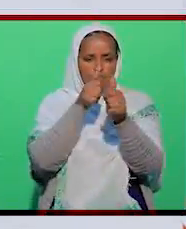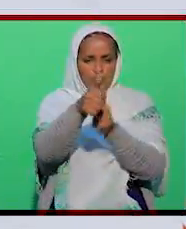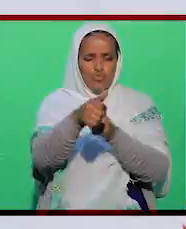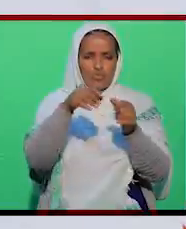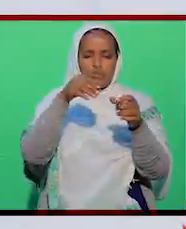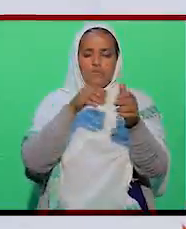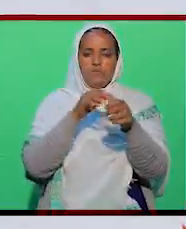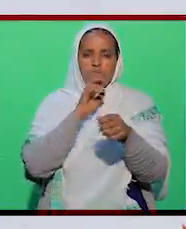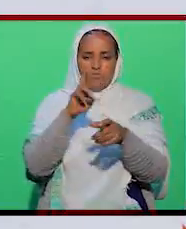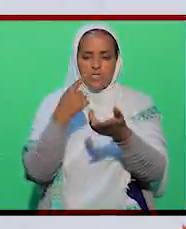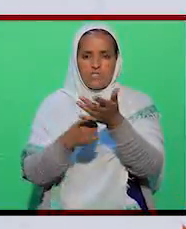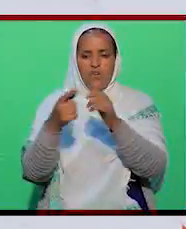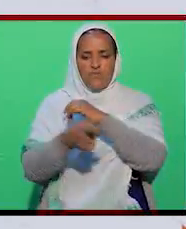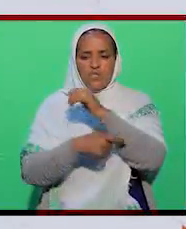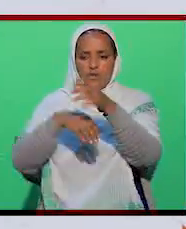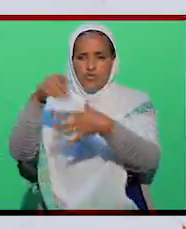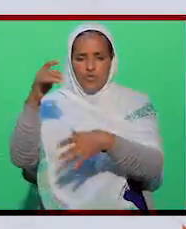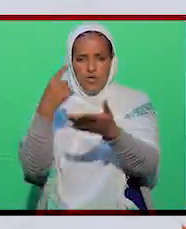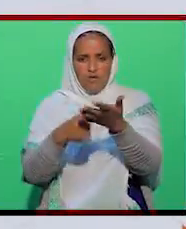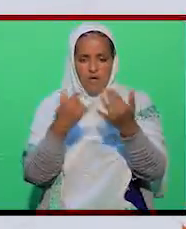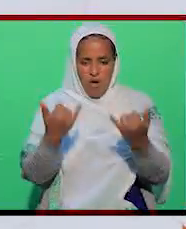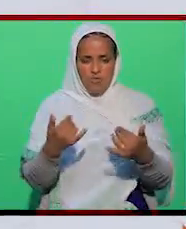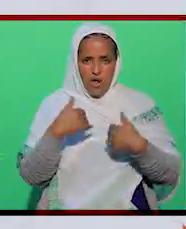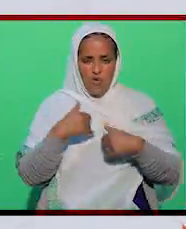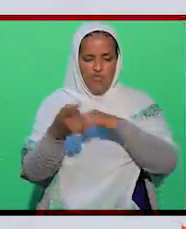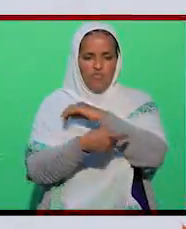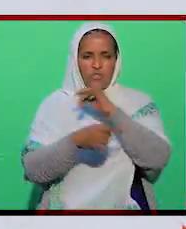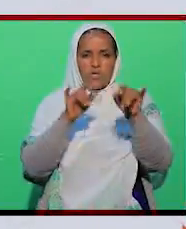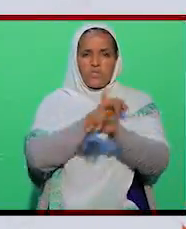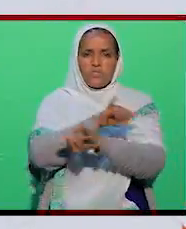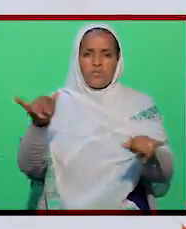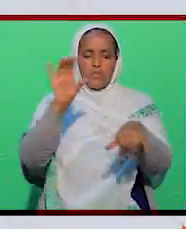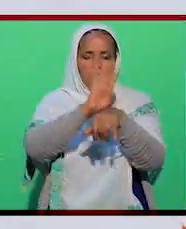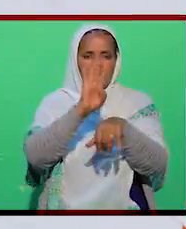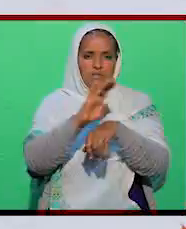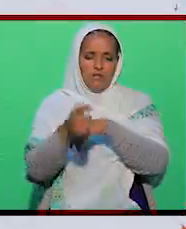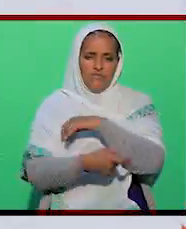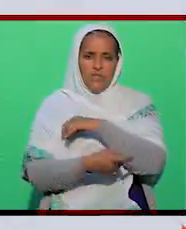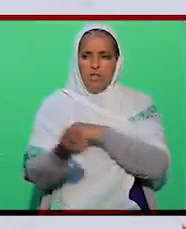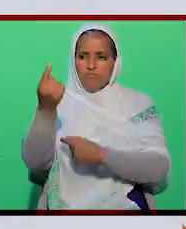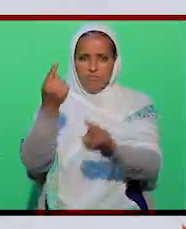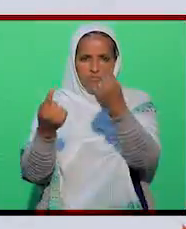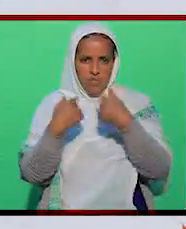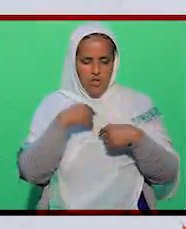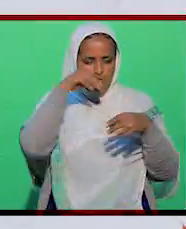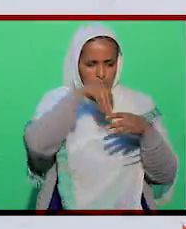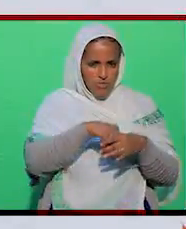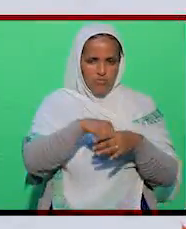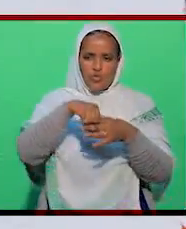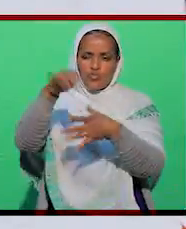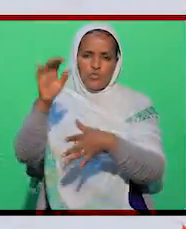በፈተና ውስጥ ያለፈች ናት። አሁንም ከዛ ፈተና የምትወጣ አሁንም ያለው ፈተና እንደዚሁ ቤተ ክርስቲያን እየተፈተነች ነው፣